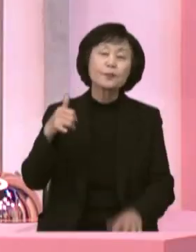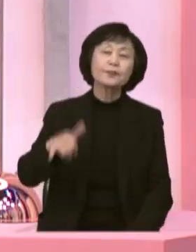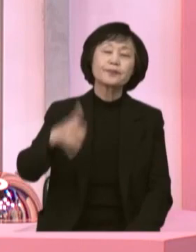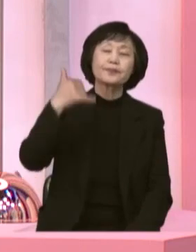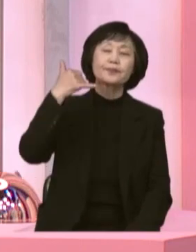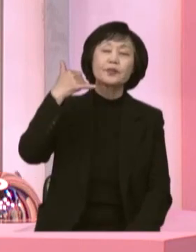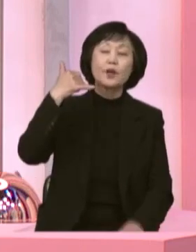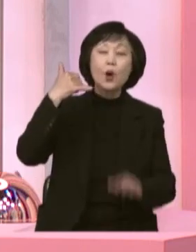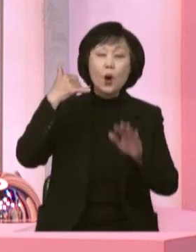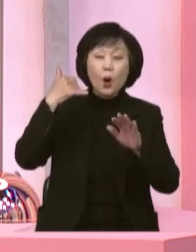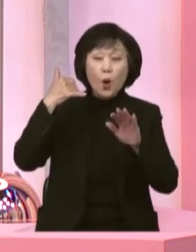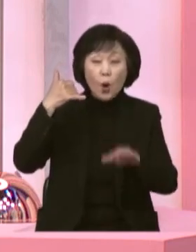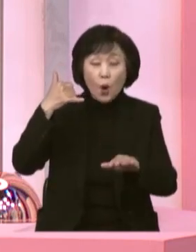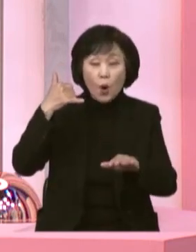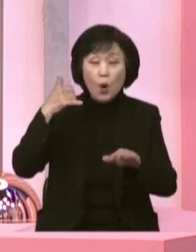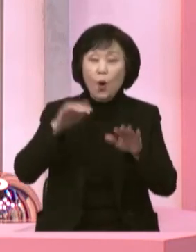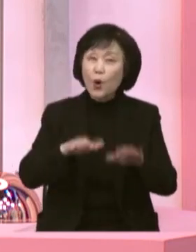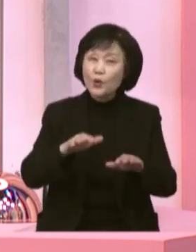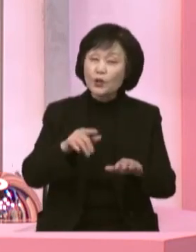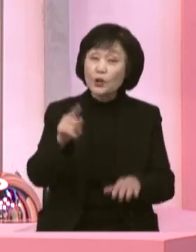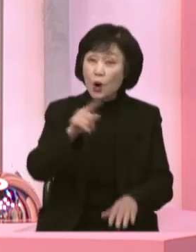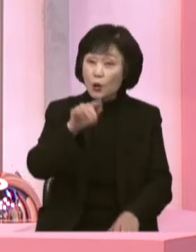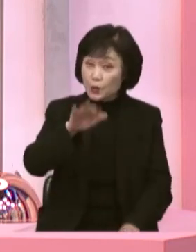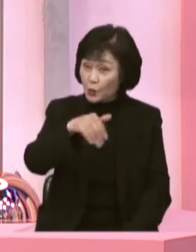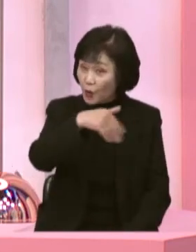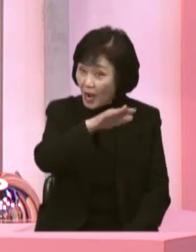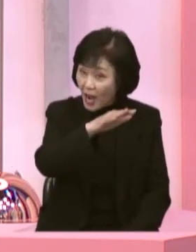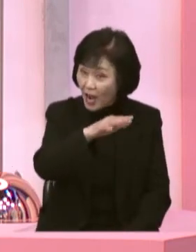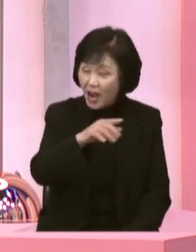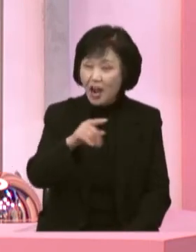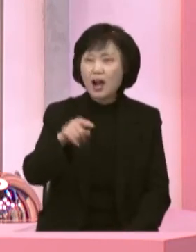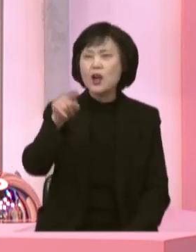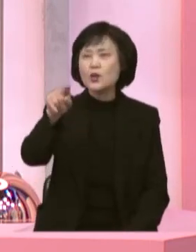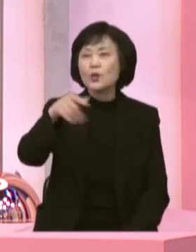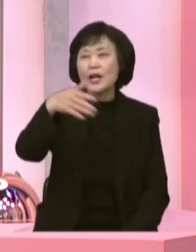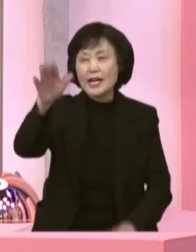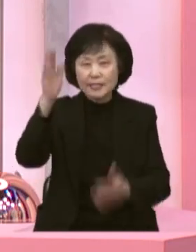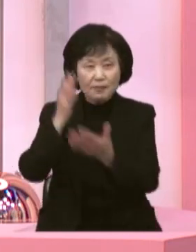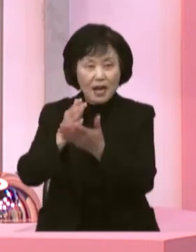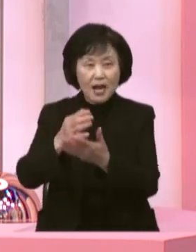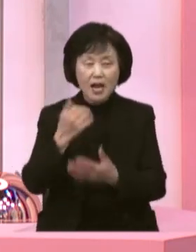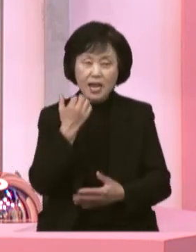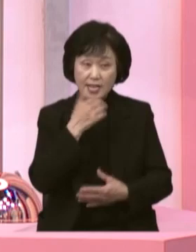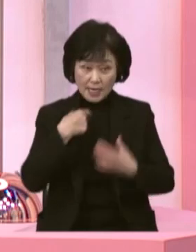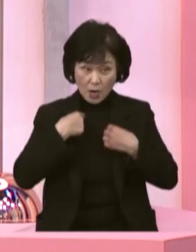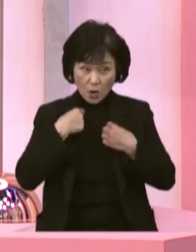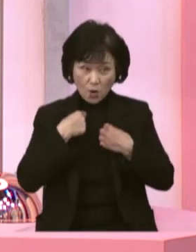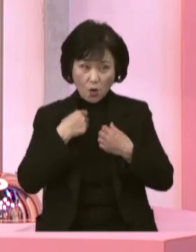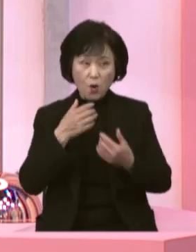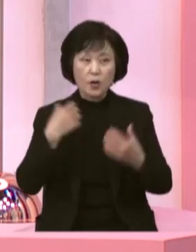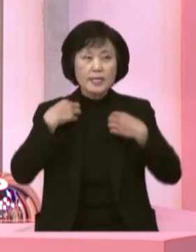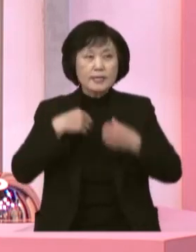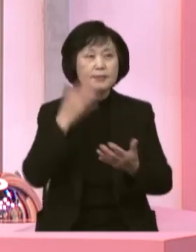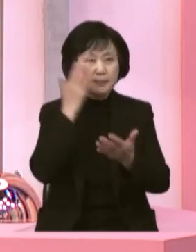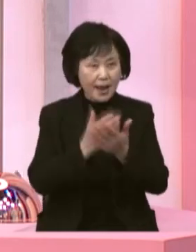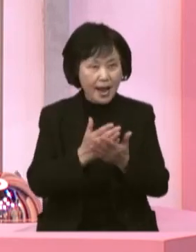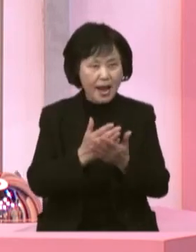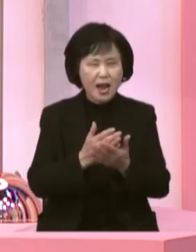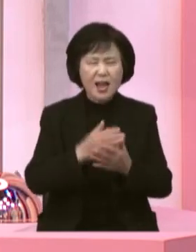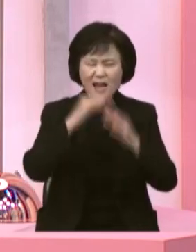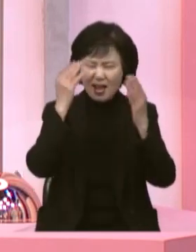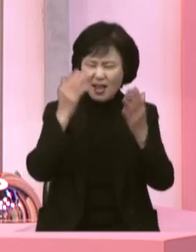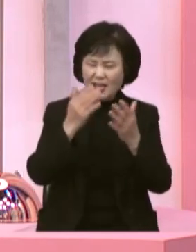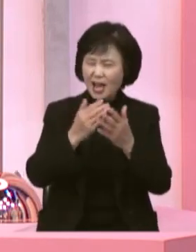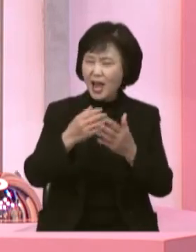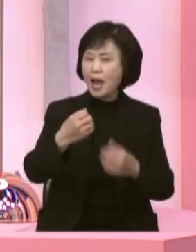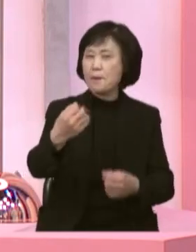그럼 그렇게 해요. 네. 그리고 또 뭐 우리 엄마가 원체 뭐 그냥 이 그냥 초하루 보름으름 그냥